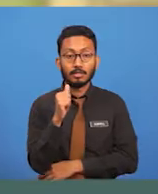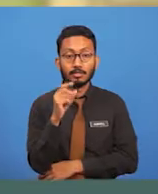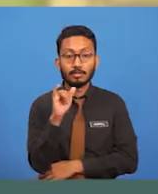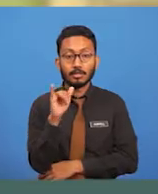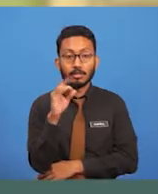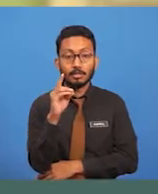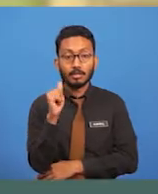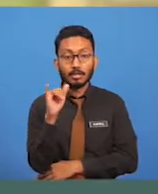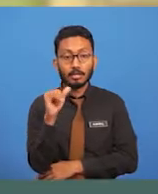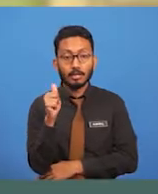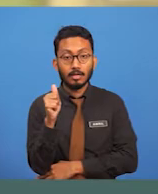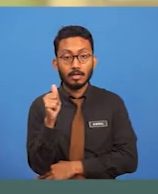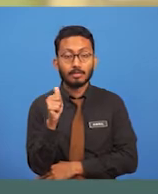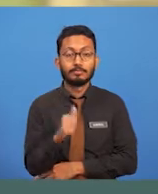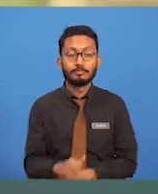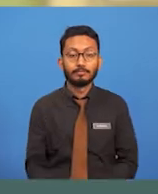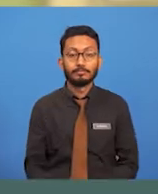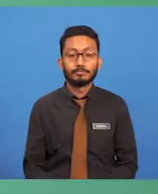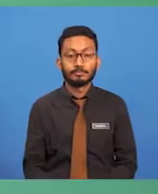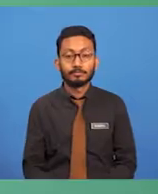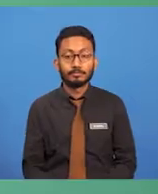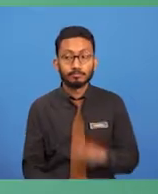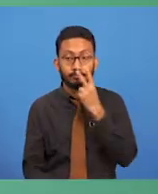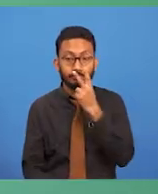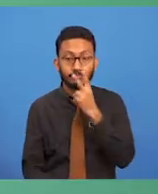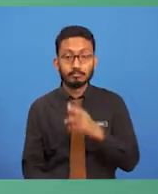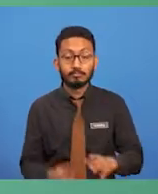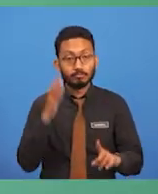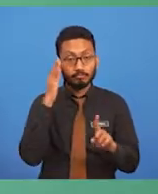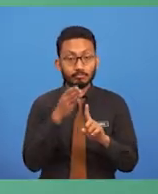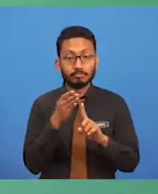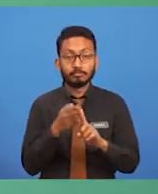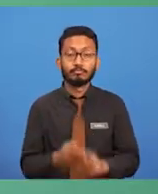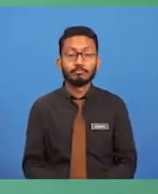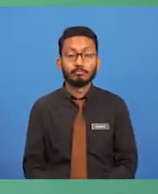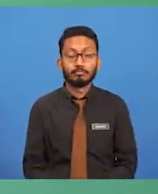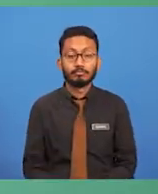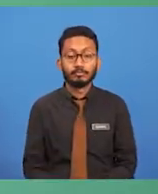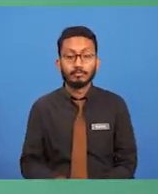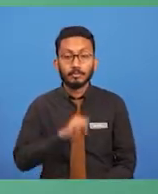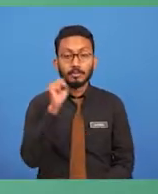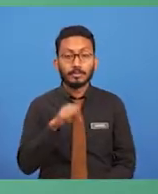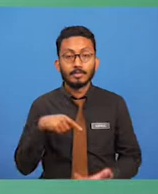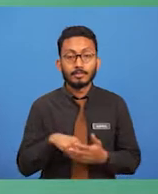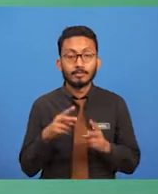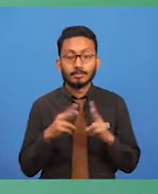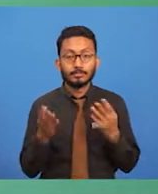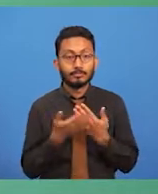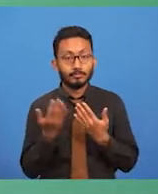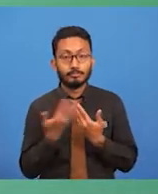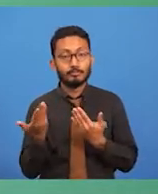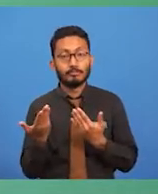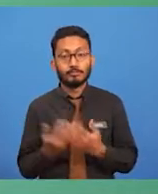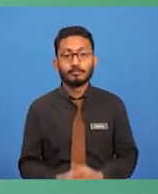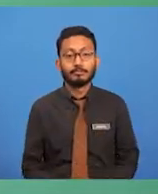Mari kita lihat pula soalan yang seterusnya. Soalan ini sangat mudah.